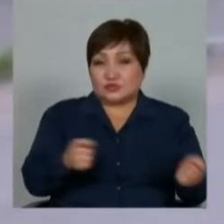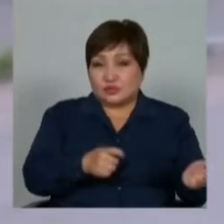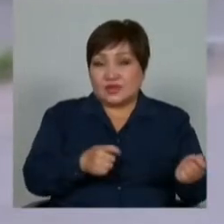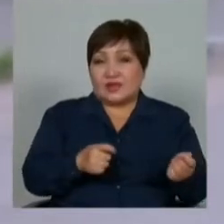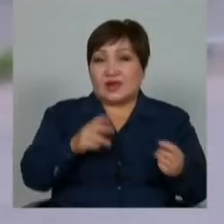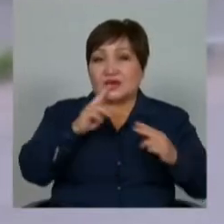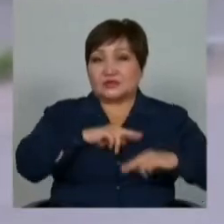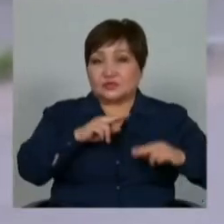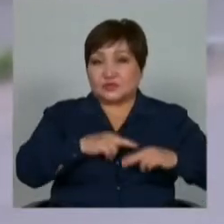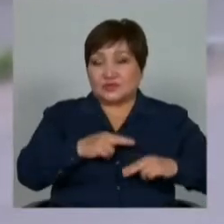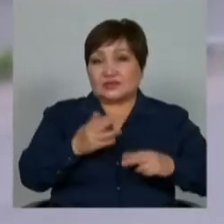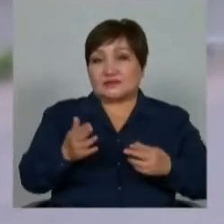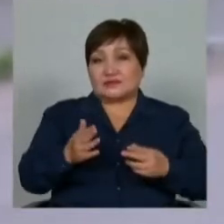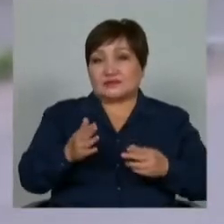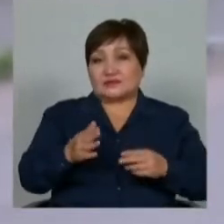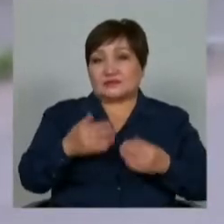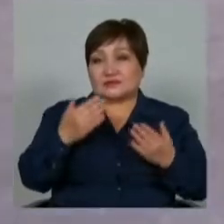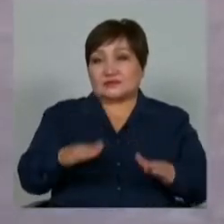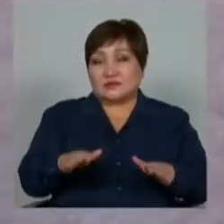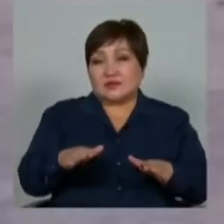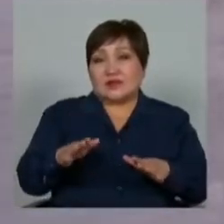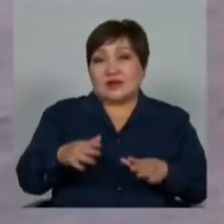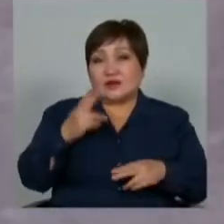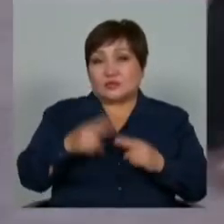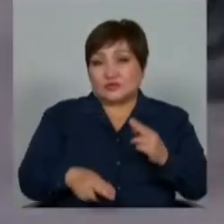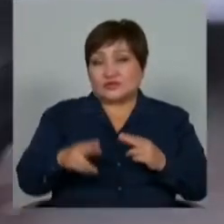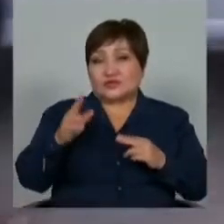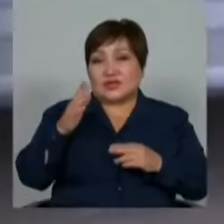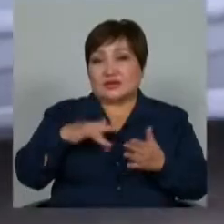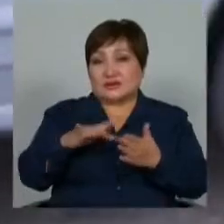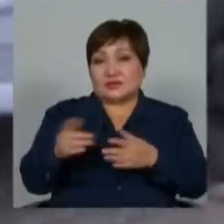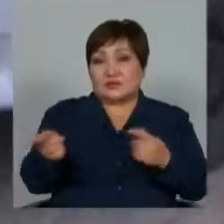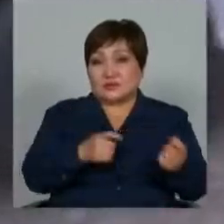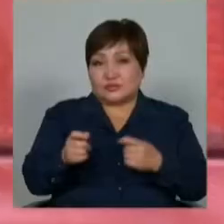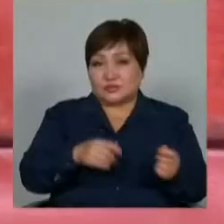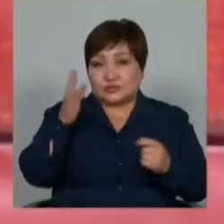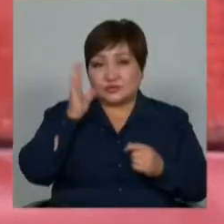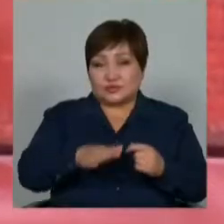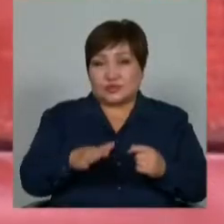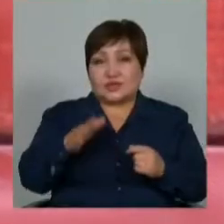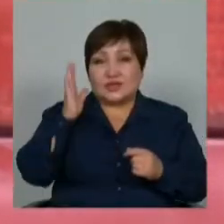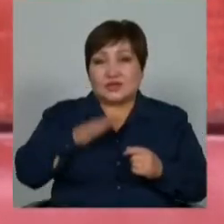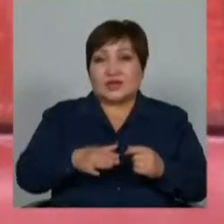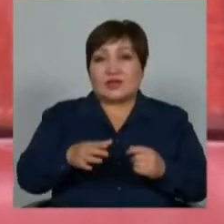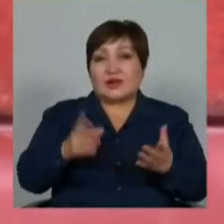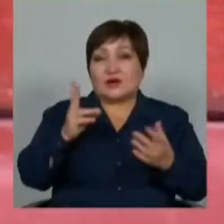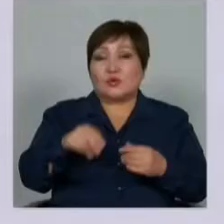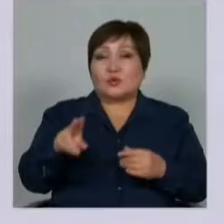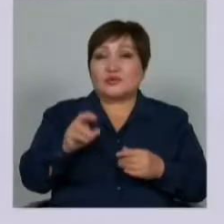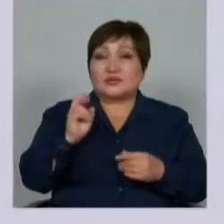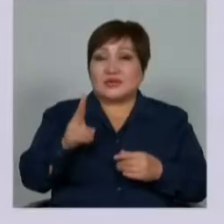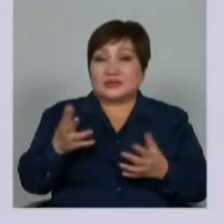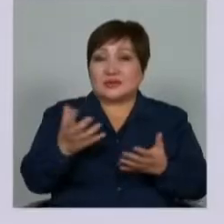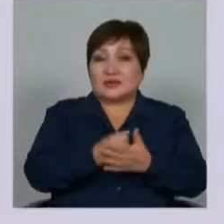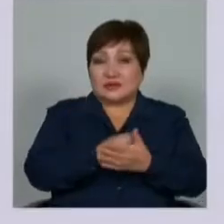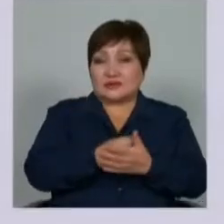кейін жолдасым суды қаладан тасып алып келеді. Көлігі барлар суды қаладан тасиды. Себебі құдықтан алған су кейде жетпей қалады. Два